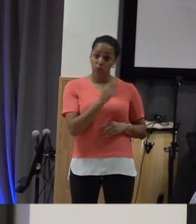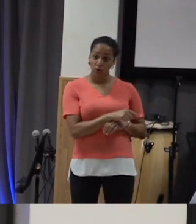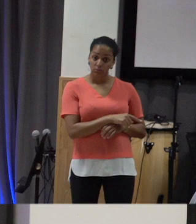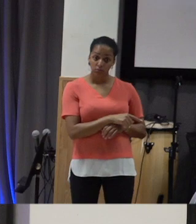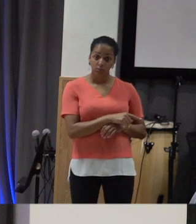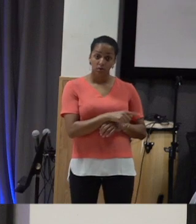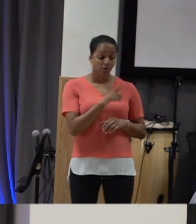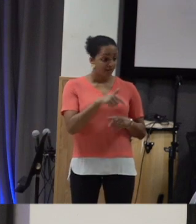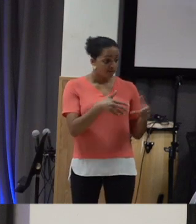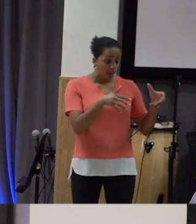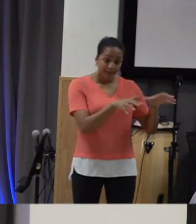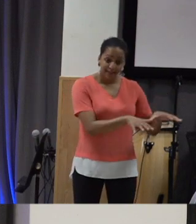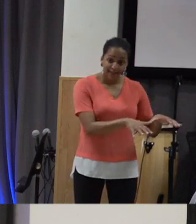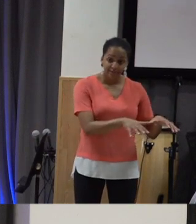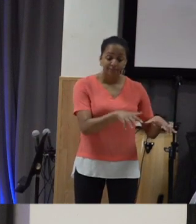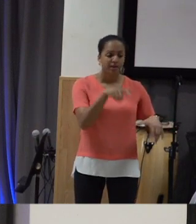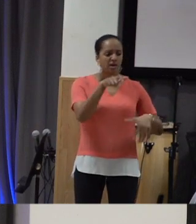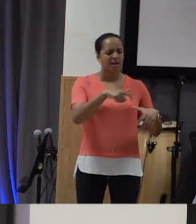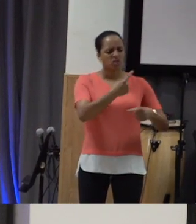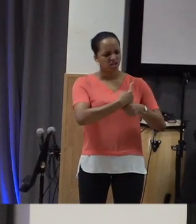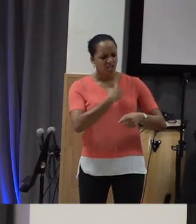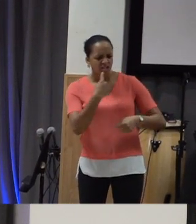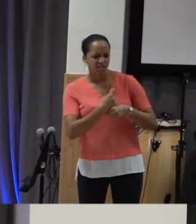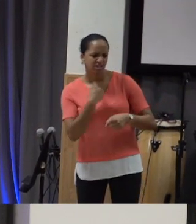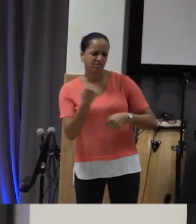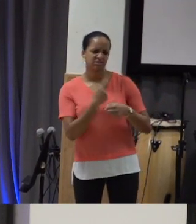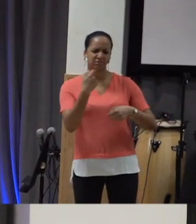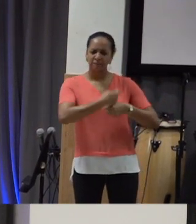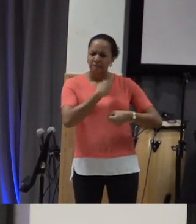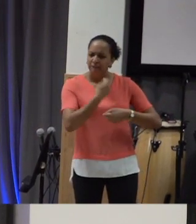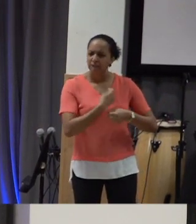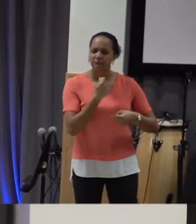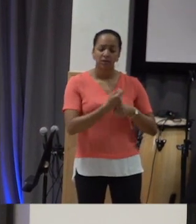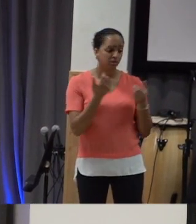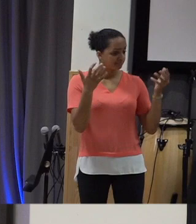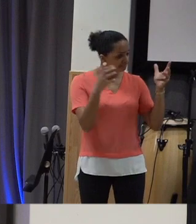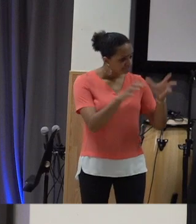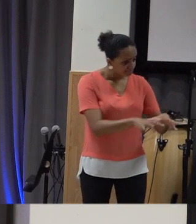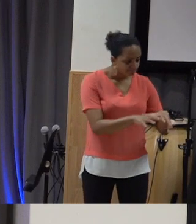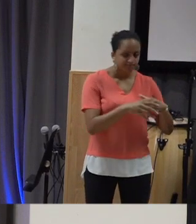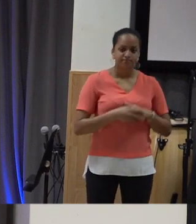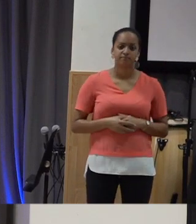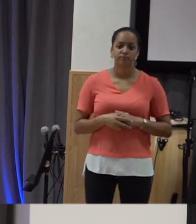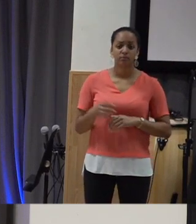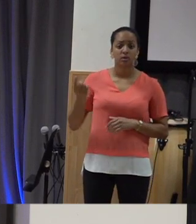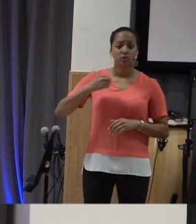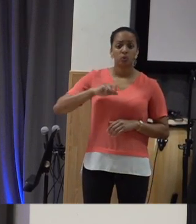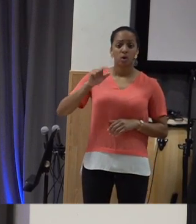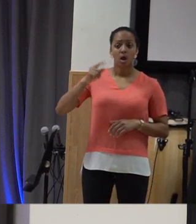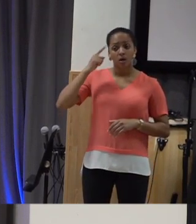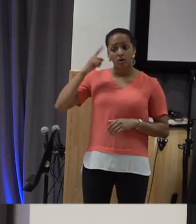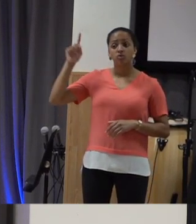qui nous maudissent et de prier pour ceux qui nous maltraitent et nous persécutent. Bien-aimé, Jésus n'est pas venu pour perdre, mais pour sauver. Pour